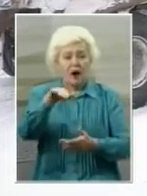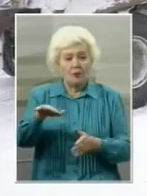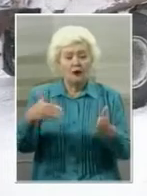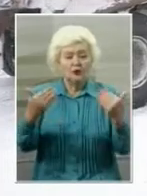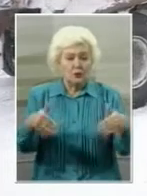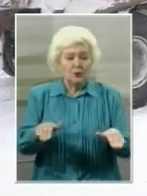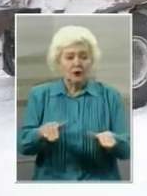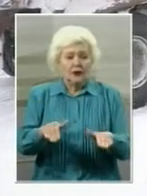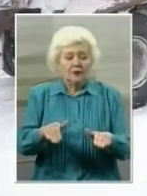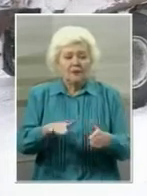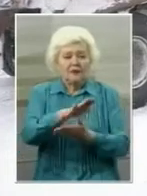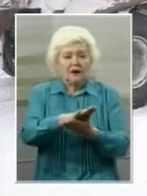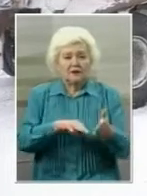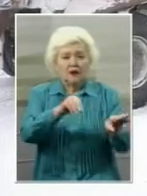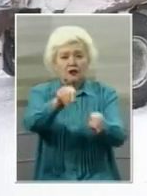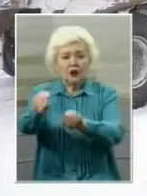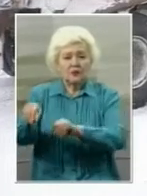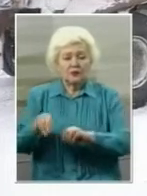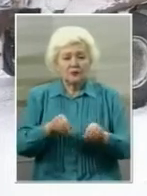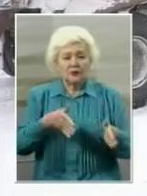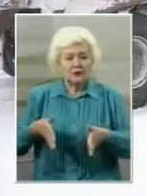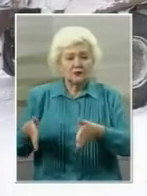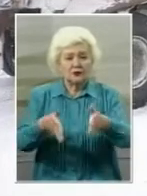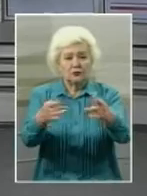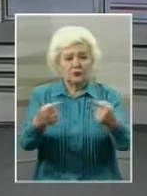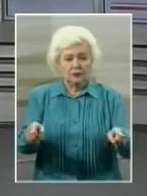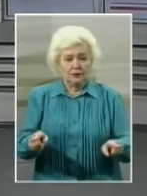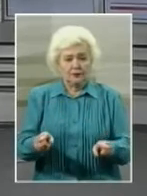уже далі посипається другий.